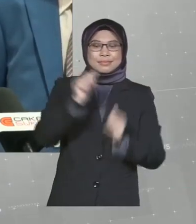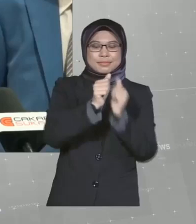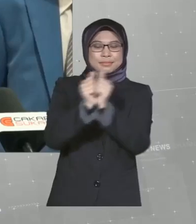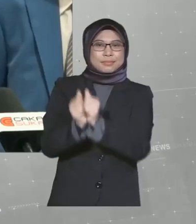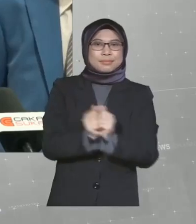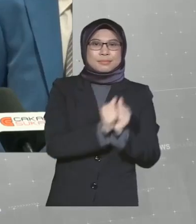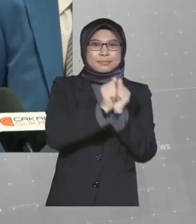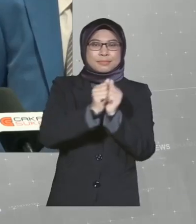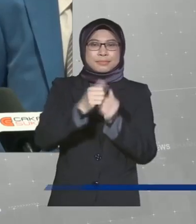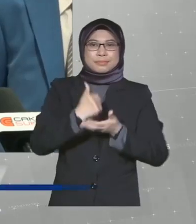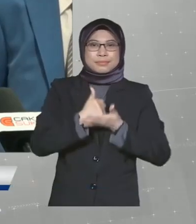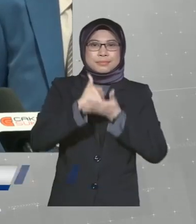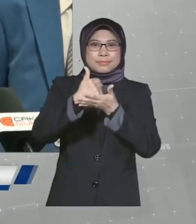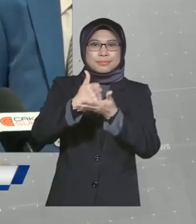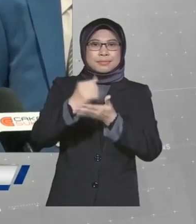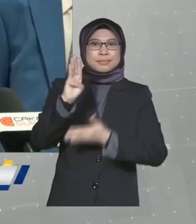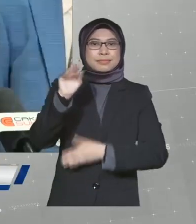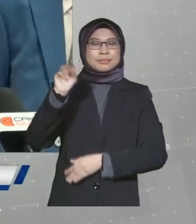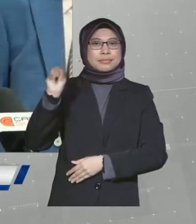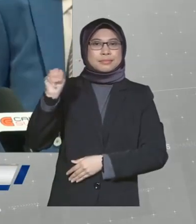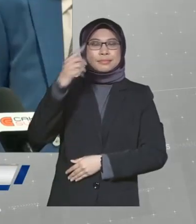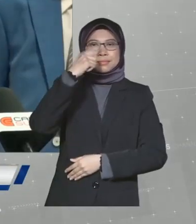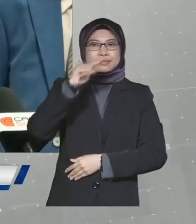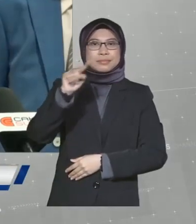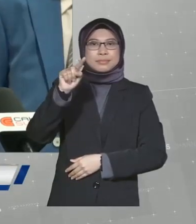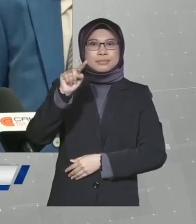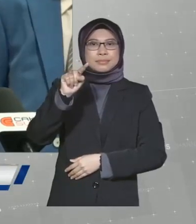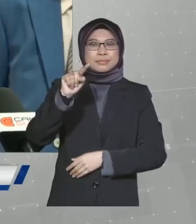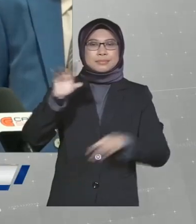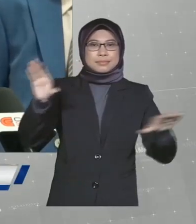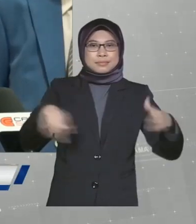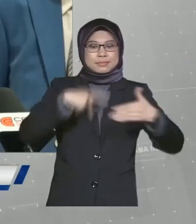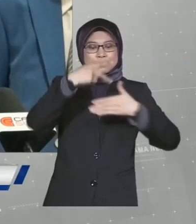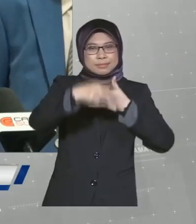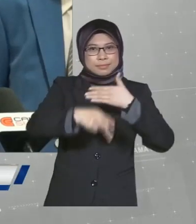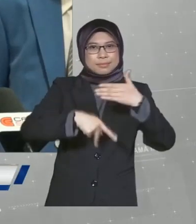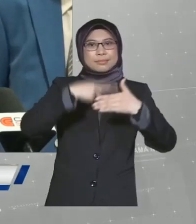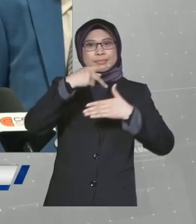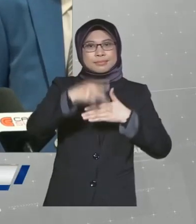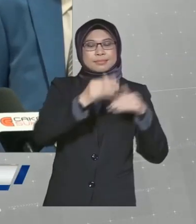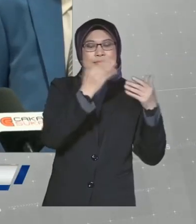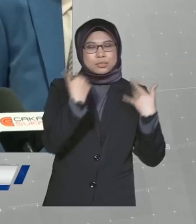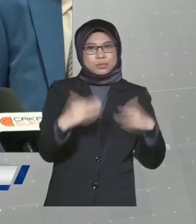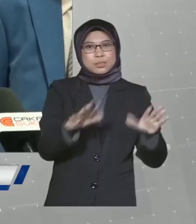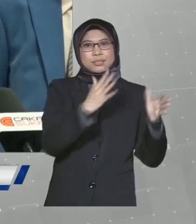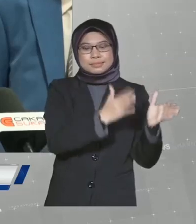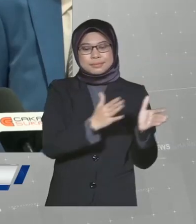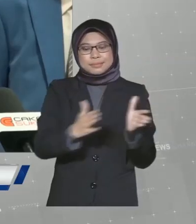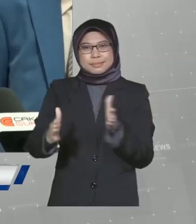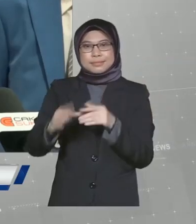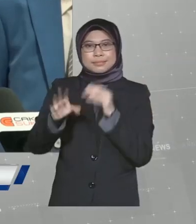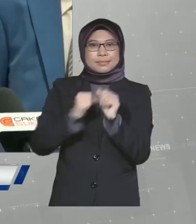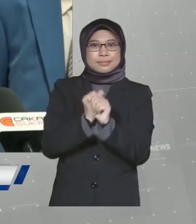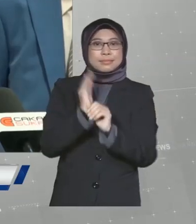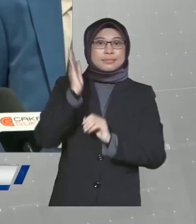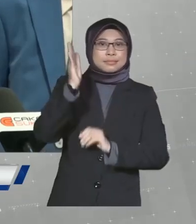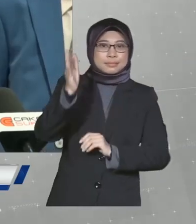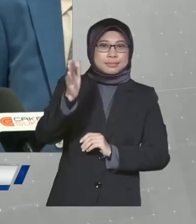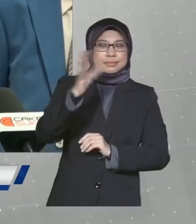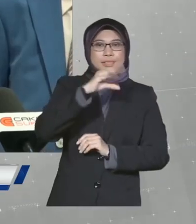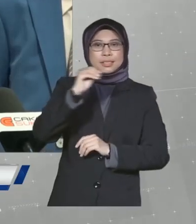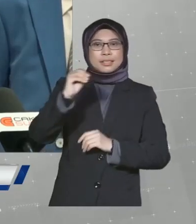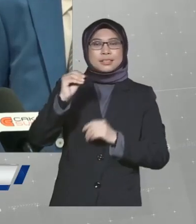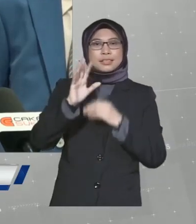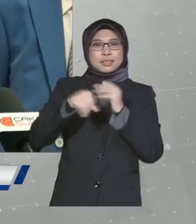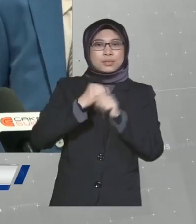bersama-sama membantu BAM dalam melaksanakan program-program yang telah kita rancang untuk tahun hadapan dan juga tahun-tahun